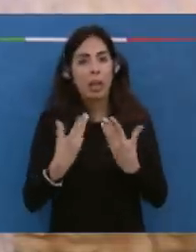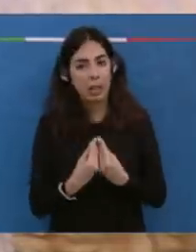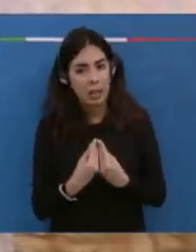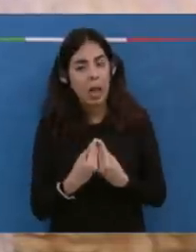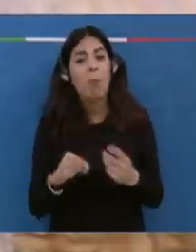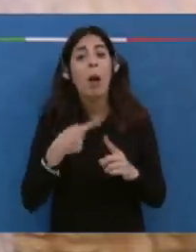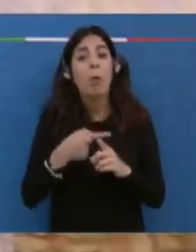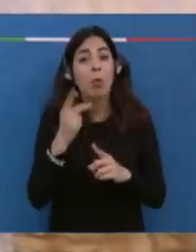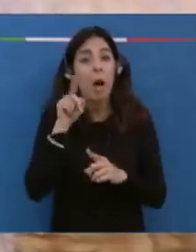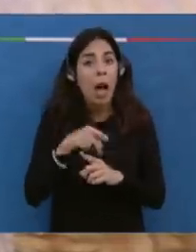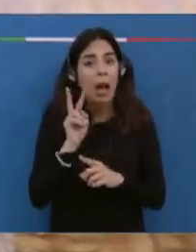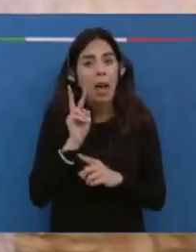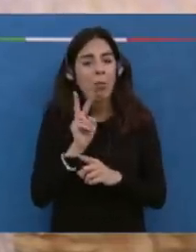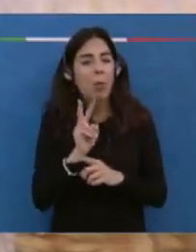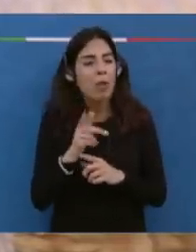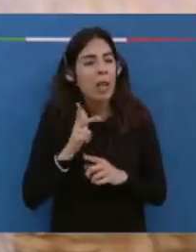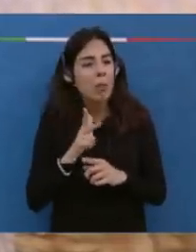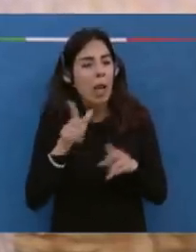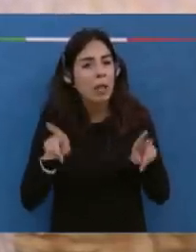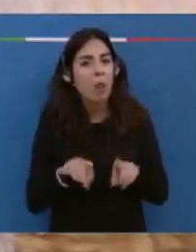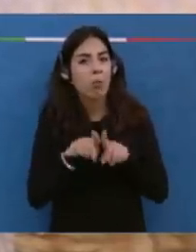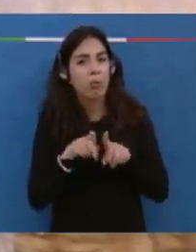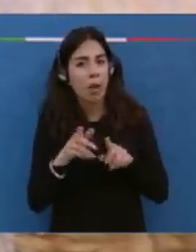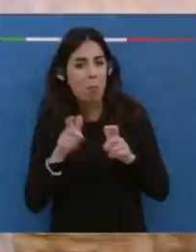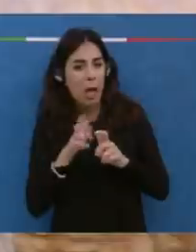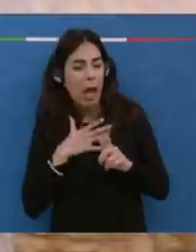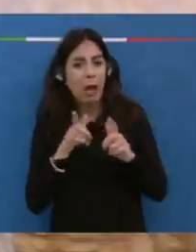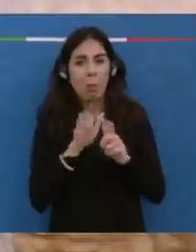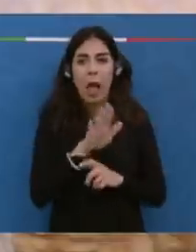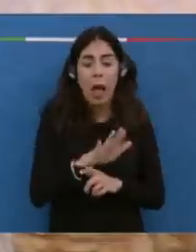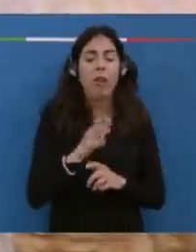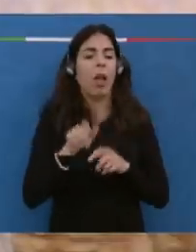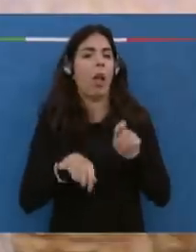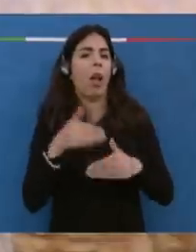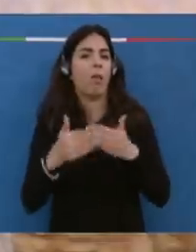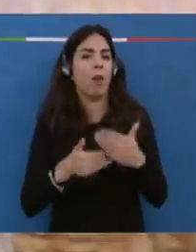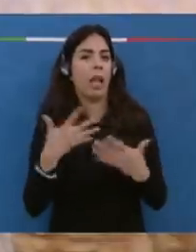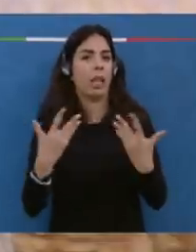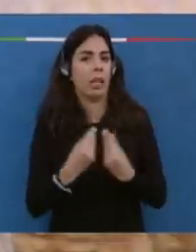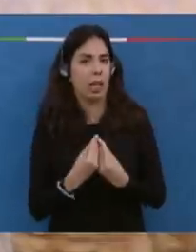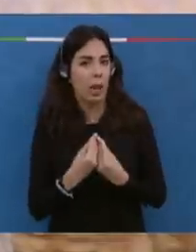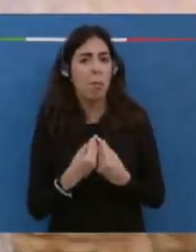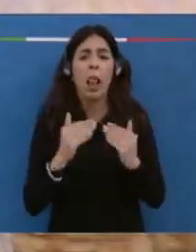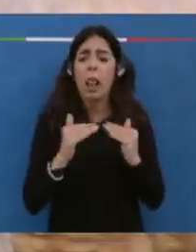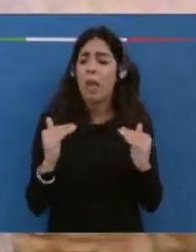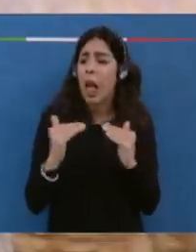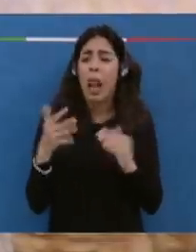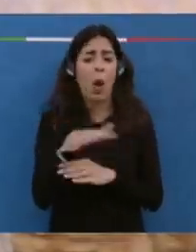speranze comuni tra i due paesi su tutti i livelli e in tutti i settori